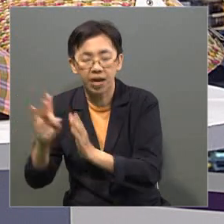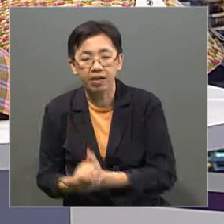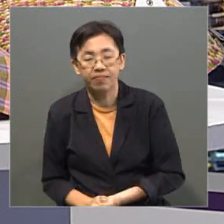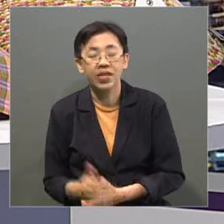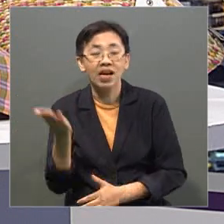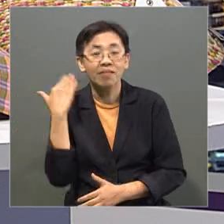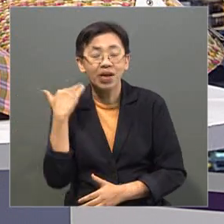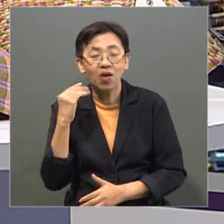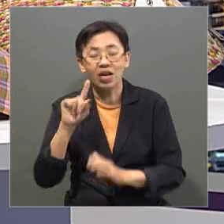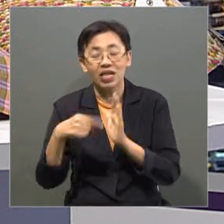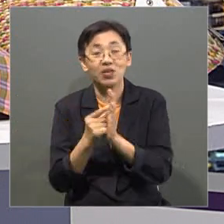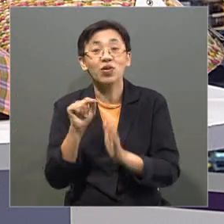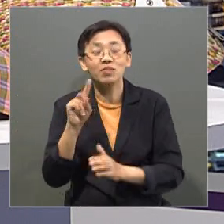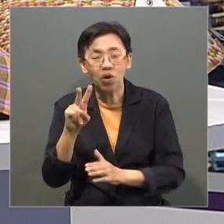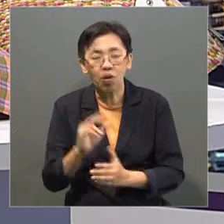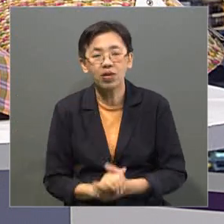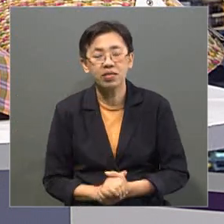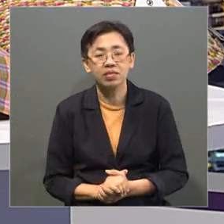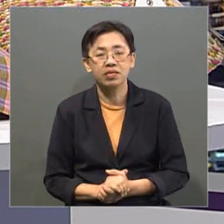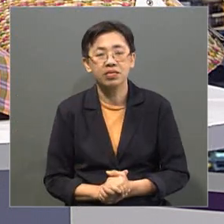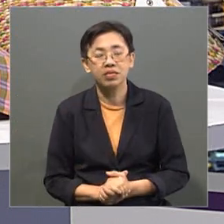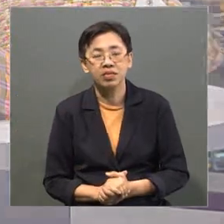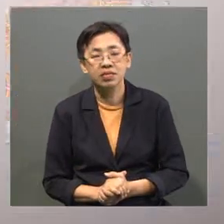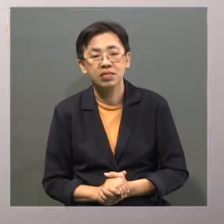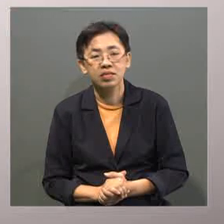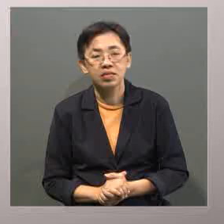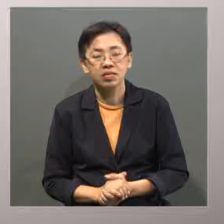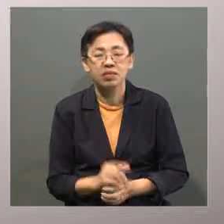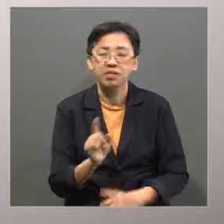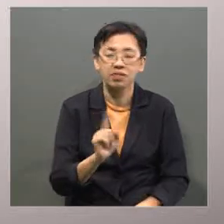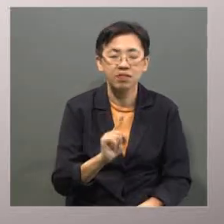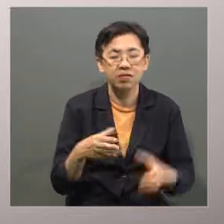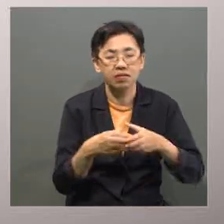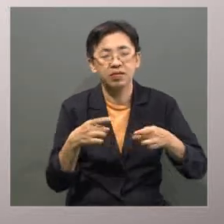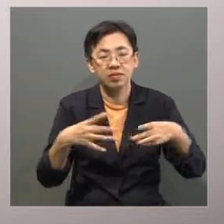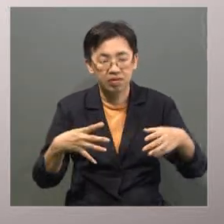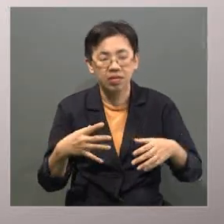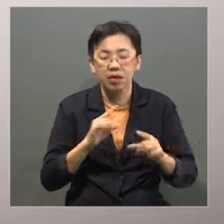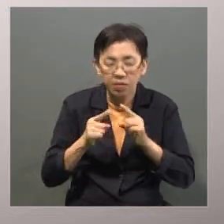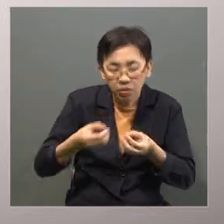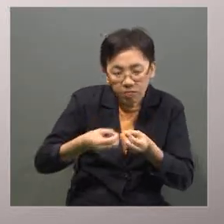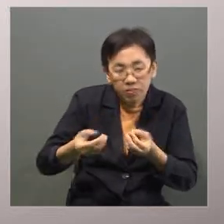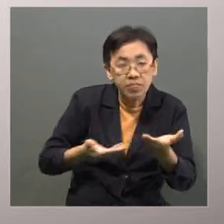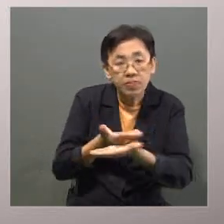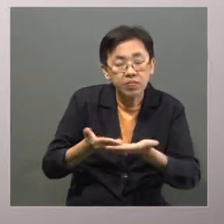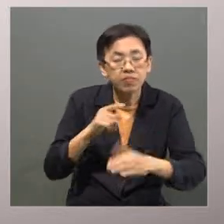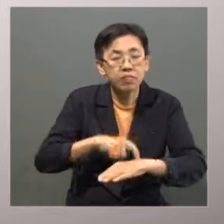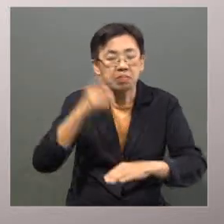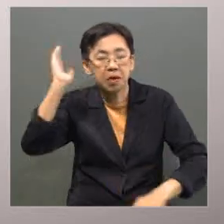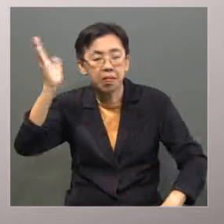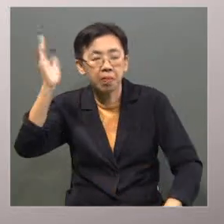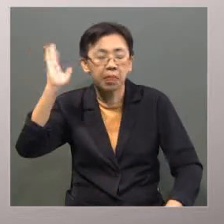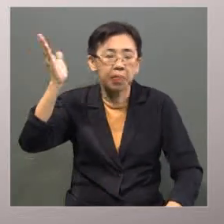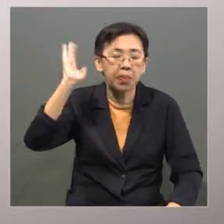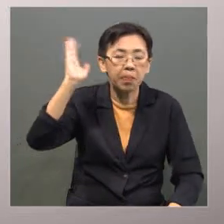ากที่เดิมมีอยู่22ชั่วโมงนะครับโดยวันพรุ่งนี้เนี่ยก็จะมีโอกาสจะเปิดโอกาสนะครับให้ฝ่ายค้านเนี่ยเข้ามาหารือในเรื่องของกรอบเวลากันอีกครั้งนึงน